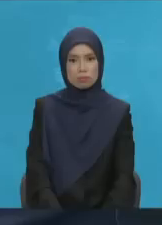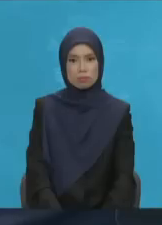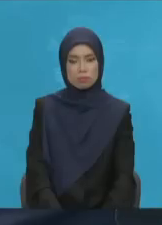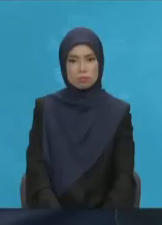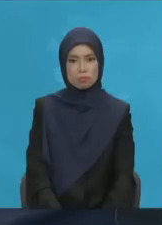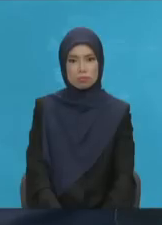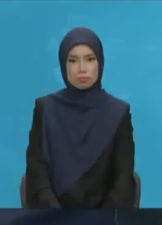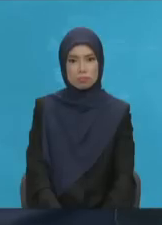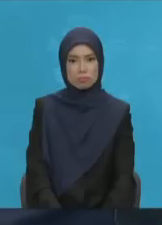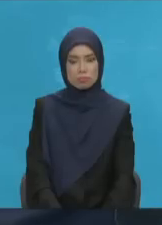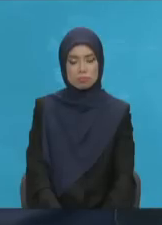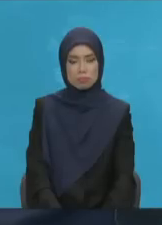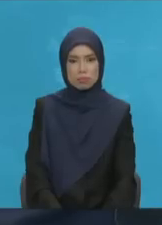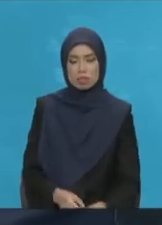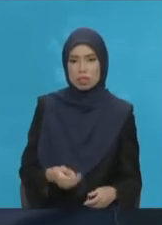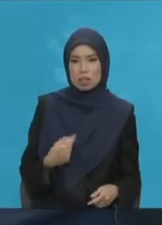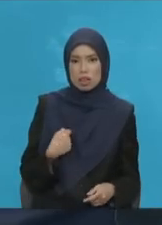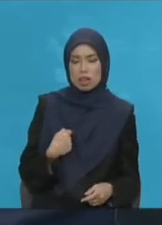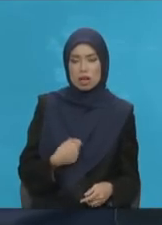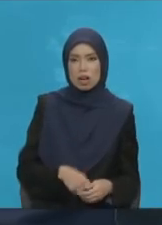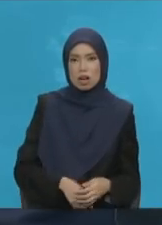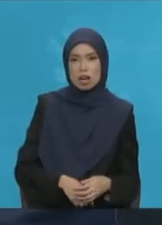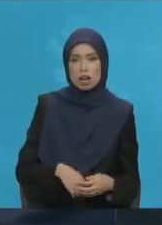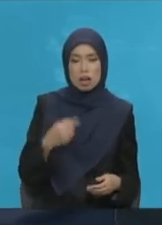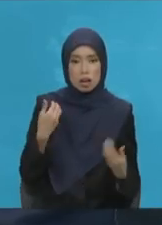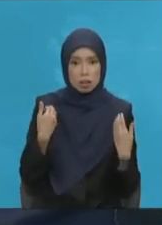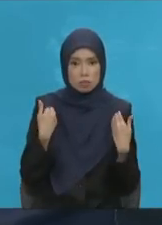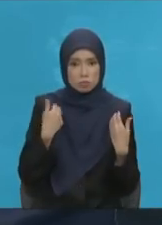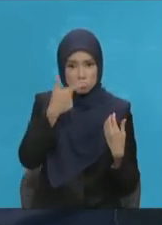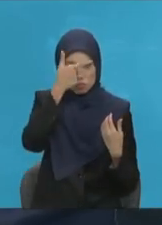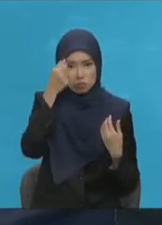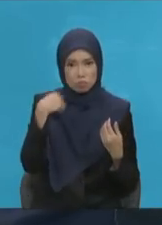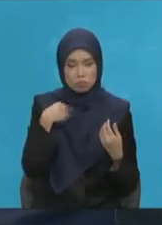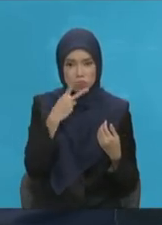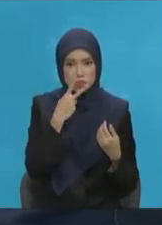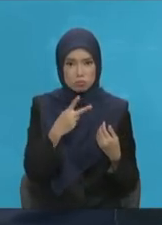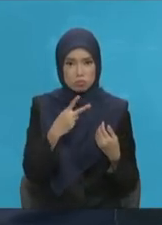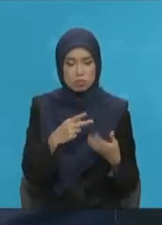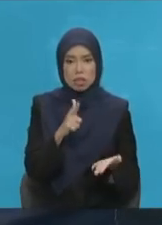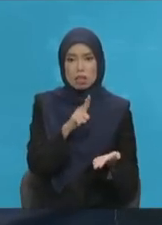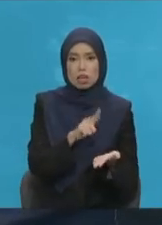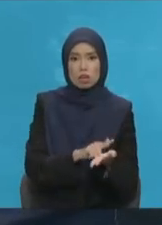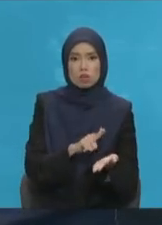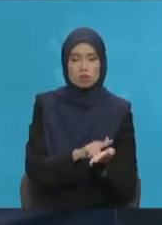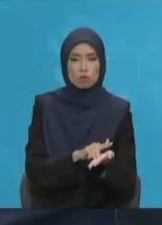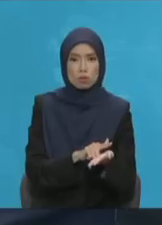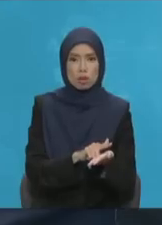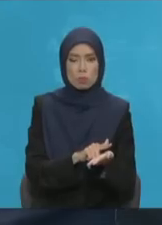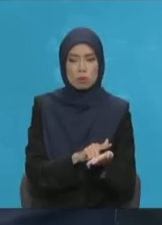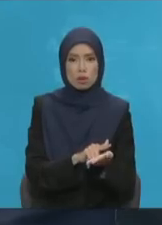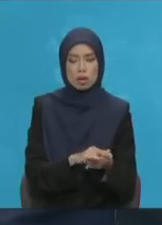antara sebab tidak dapat dikutip invoice telah dipertikaikan